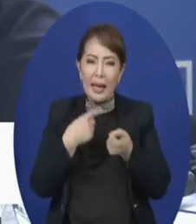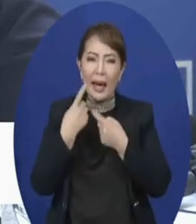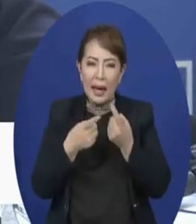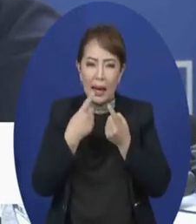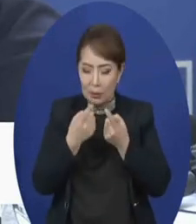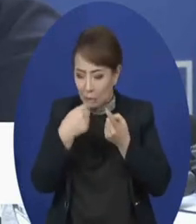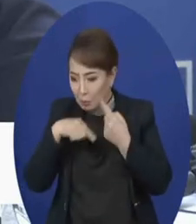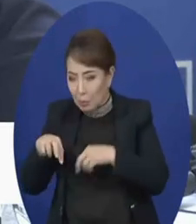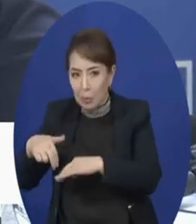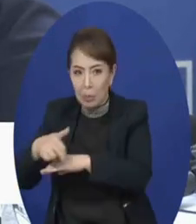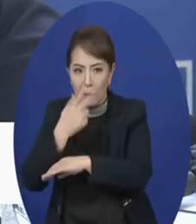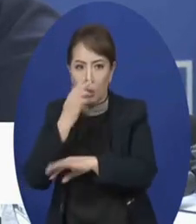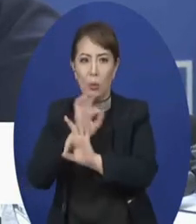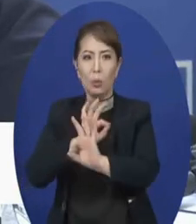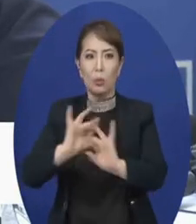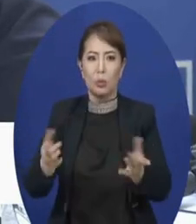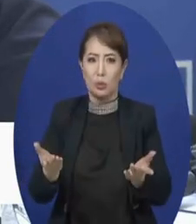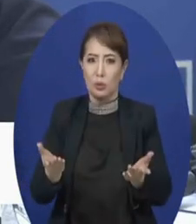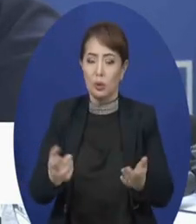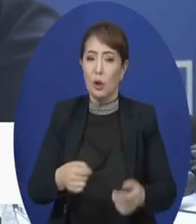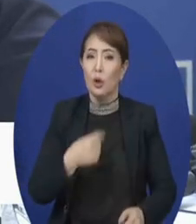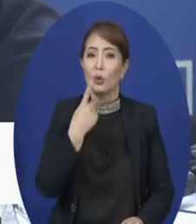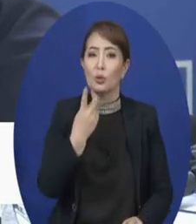мэдэрдэг гэсэн. 120 гаруй хүнтэй